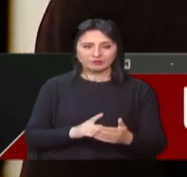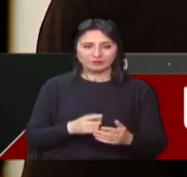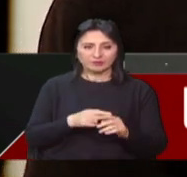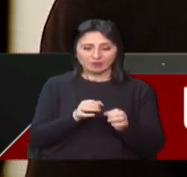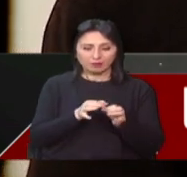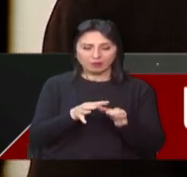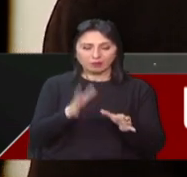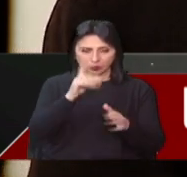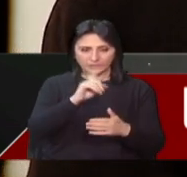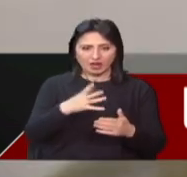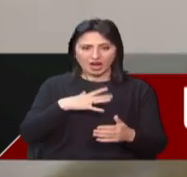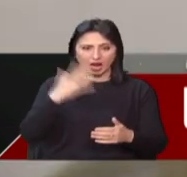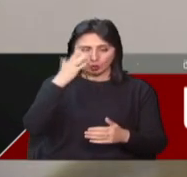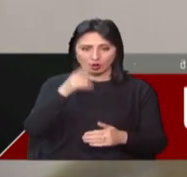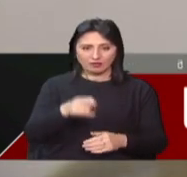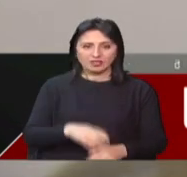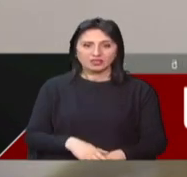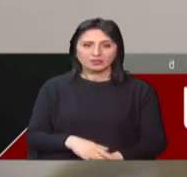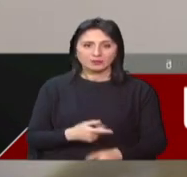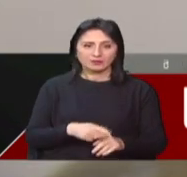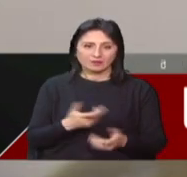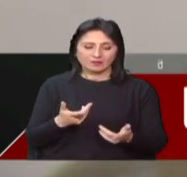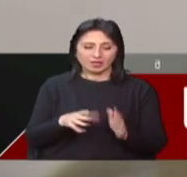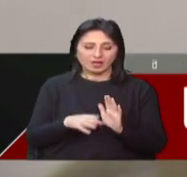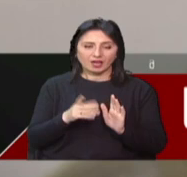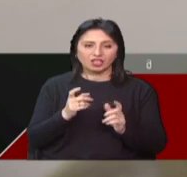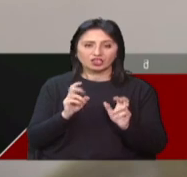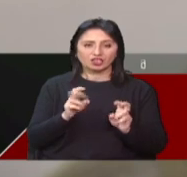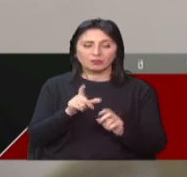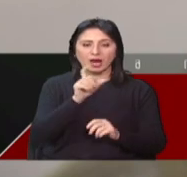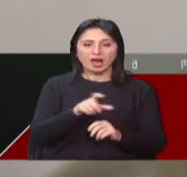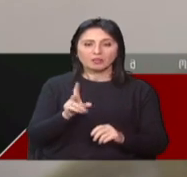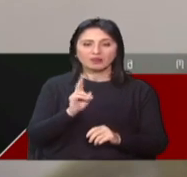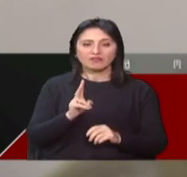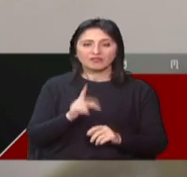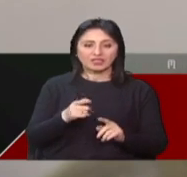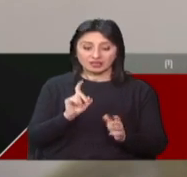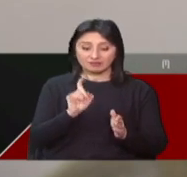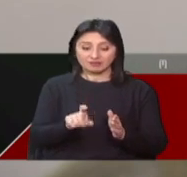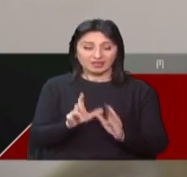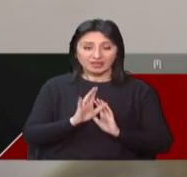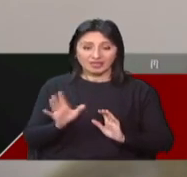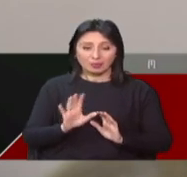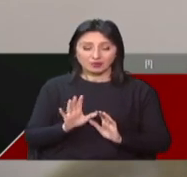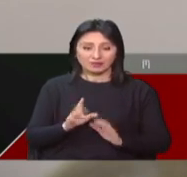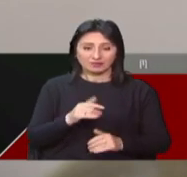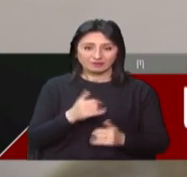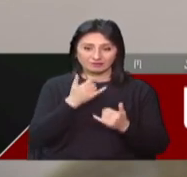ეროზიას პროსტორად გამოიწვევს ქართული ოცნების. ეს იყო ზნეობრივი არჩევნები და ადამიანებმა, ვინც ხელი არ დააჭირეს,